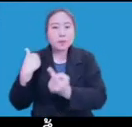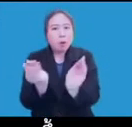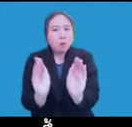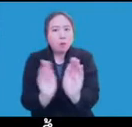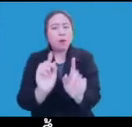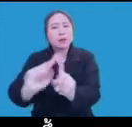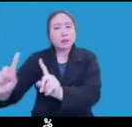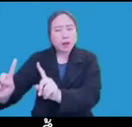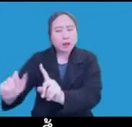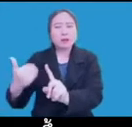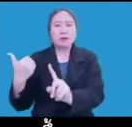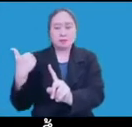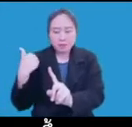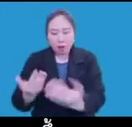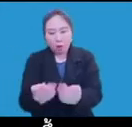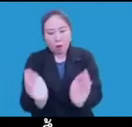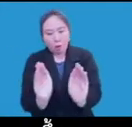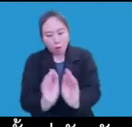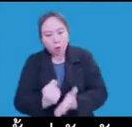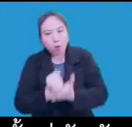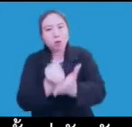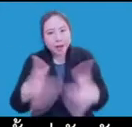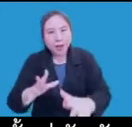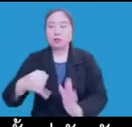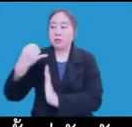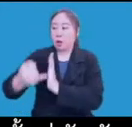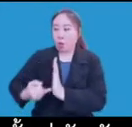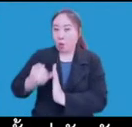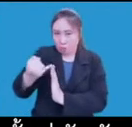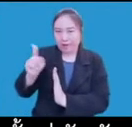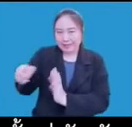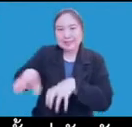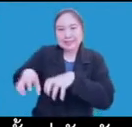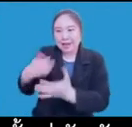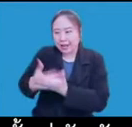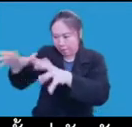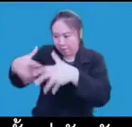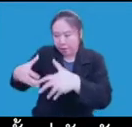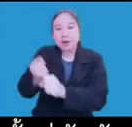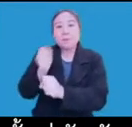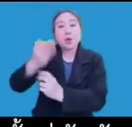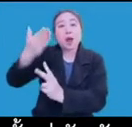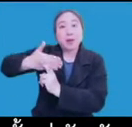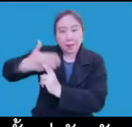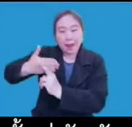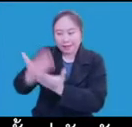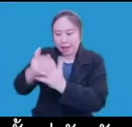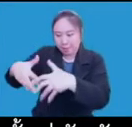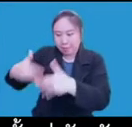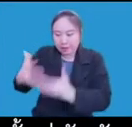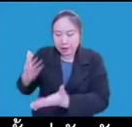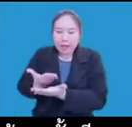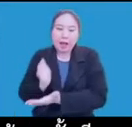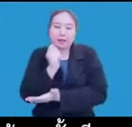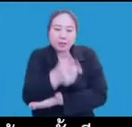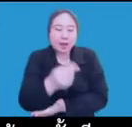เนี่ยต้องรับการซ่อมแซมนะครับทางจังหวัดก็จัดระดมทุนนะครับจัดทอดผ้าป่าแล้วเอาเงินไปซ่อมบ้านทำให้เราเนี่ยส